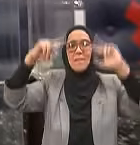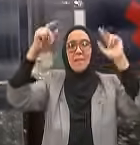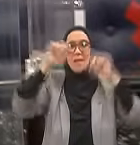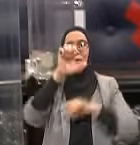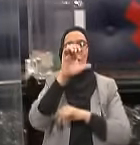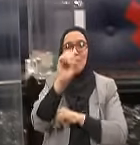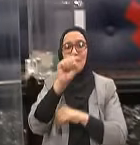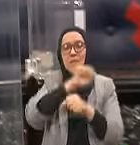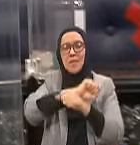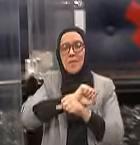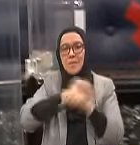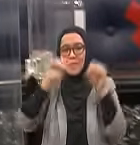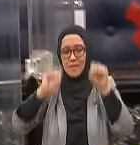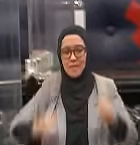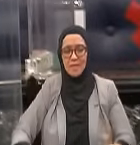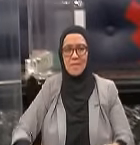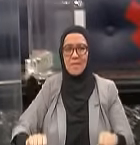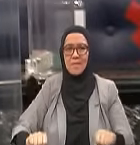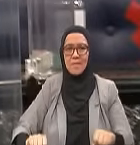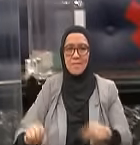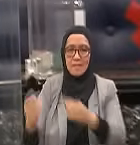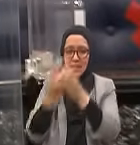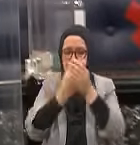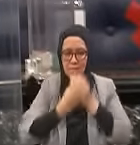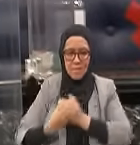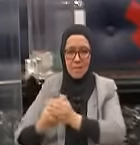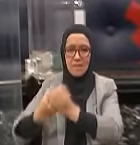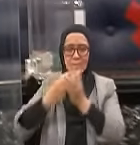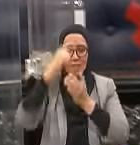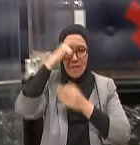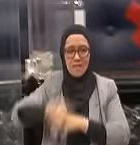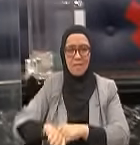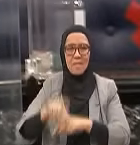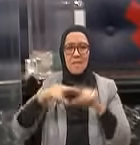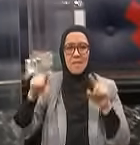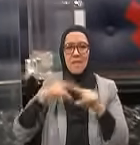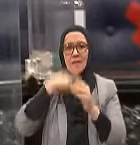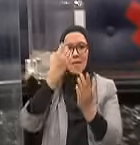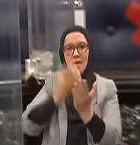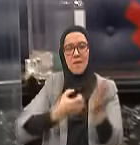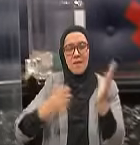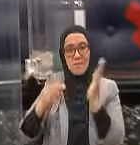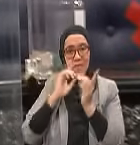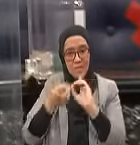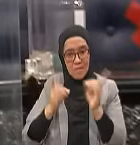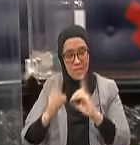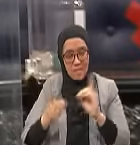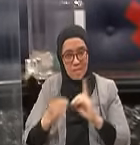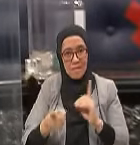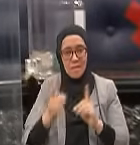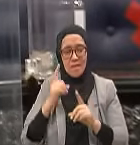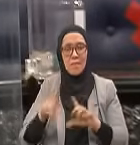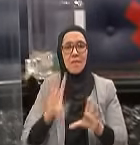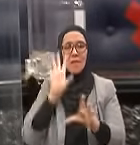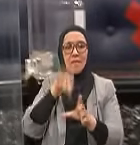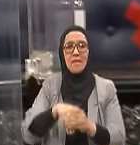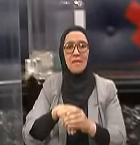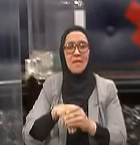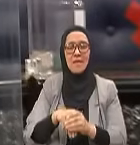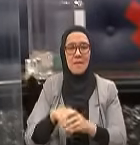bagi masyarakat untuk menguasai Corbuzier ini termasuklah melalui peningkatan enam plus